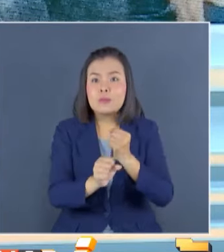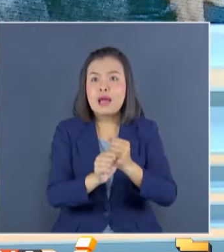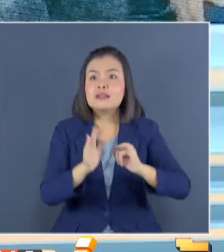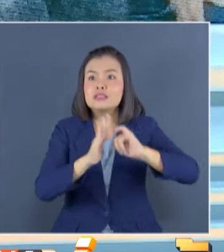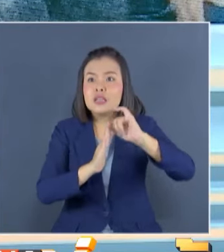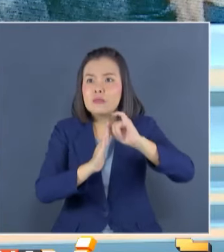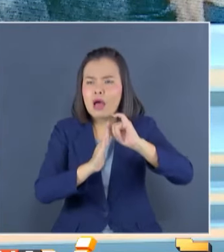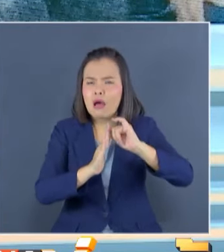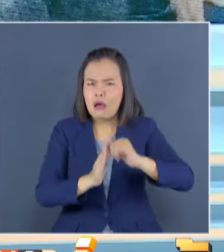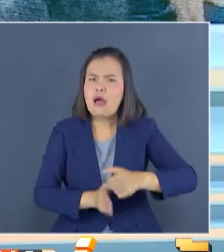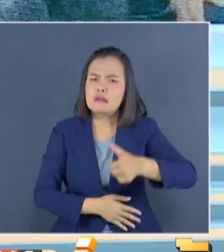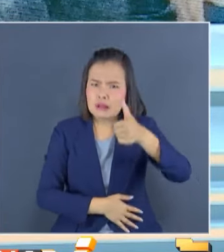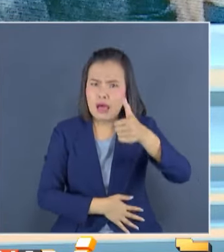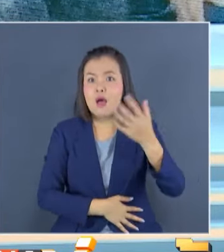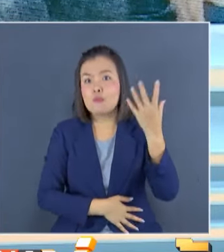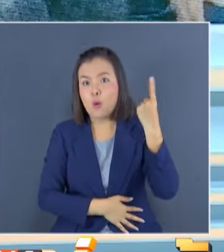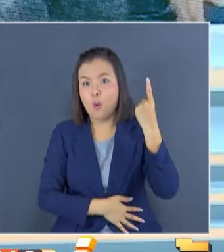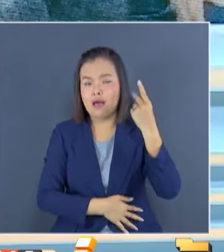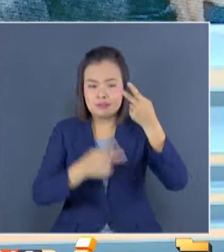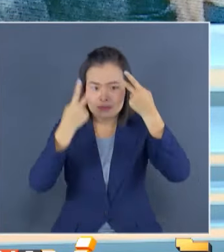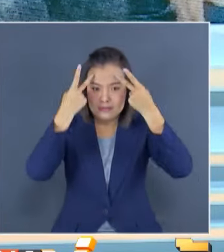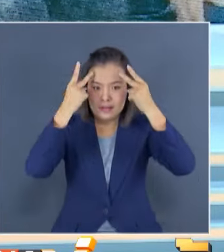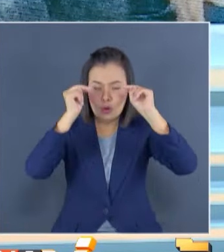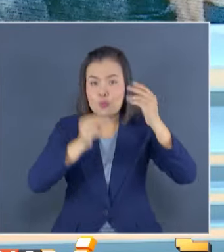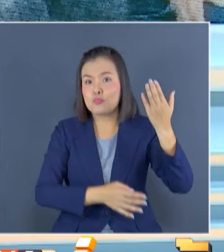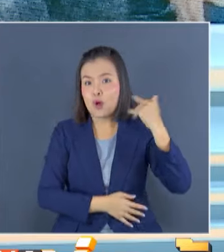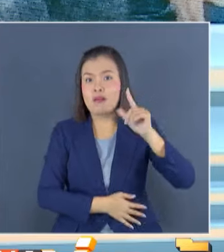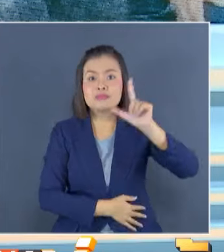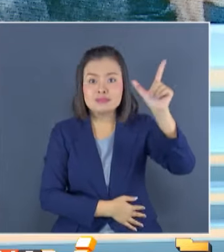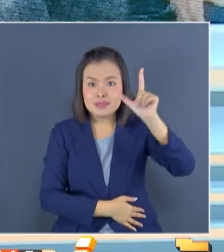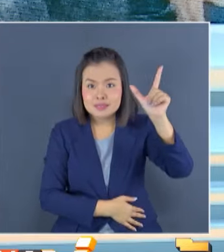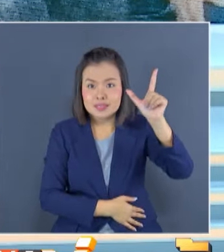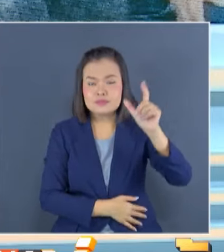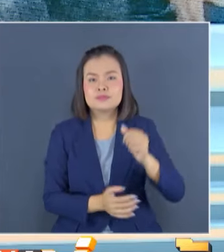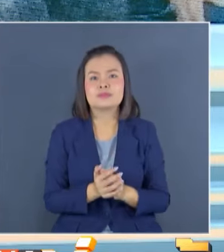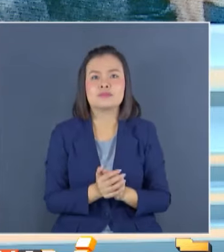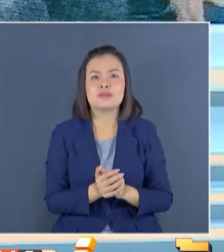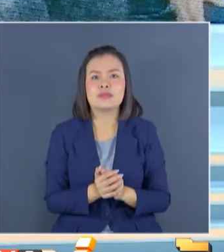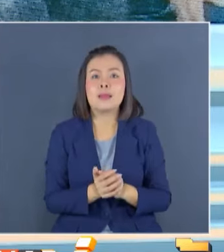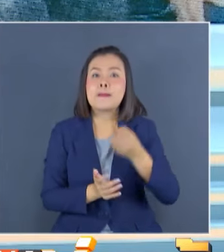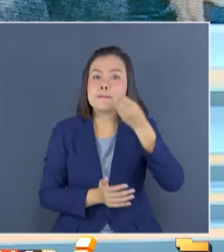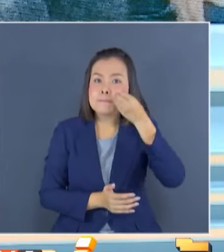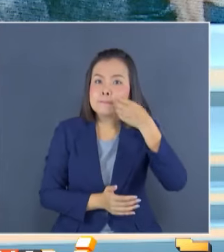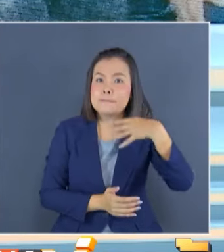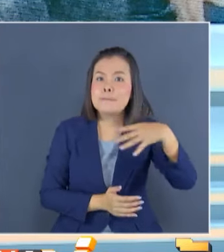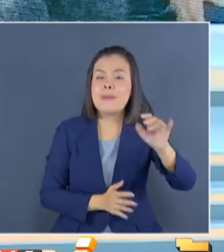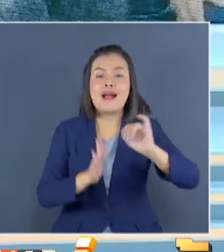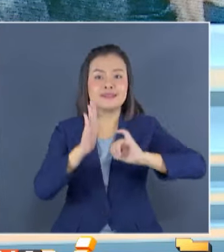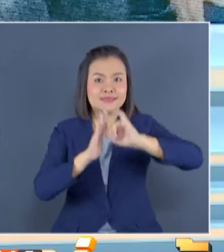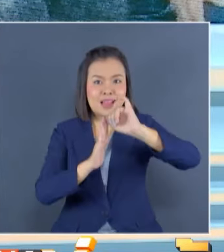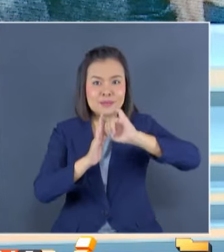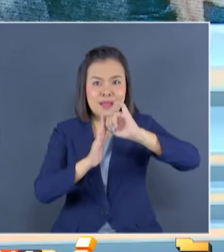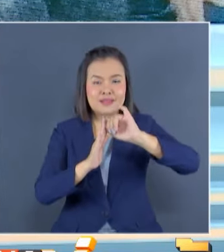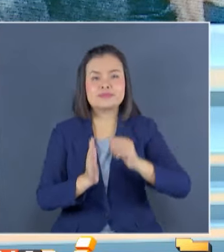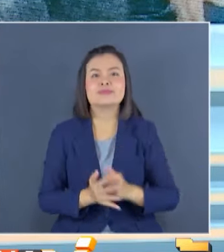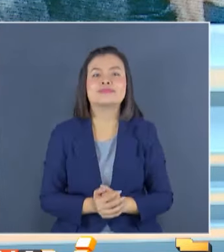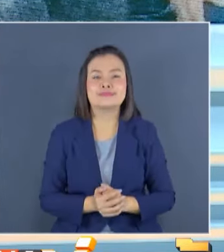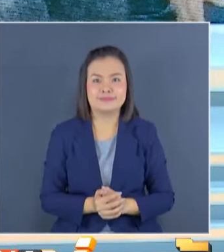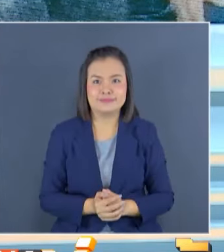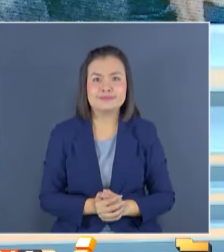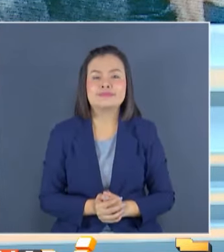จะเรียกแบบนั้นก็ได้ครับเพราะเมื่อวานนี้อดีตนายกรัฐมนตรีทักษิณชินวัตรกลับไปปิ๊กบ้านที่จังหวัดเชียงใหม่เจ้าปรากฏ